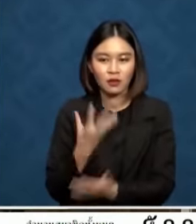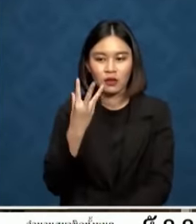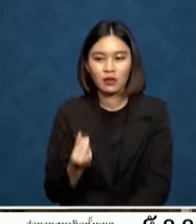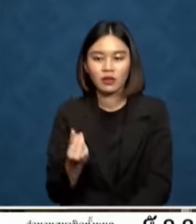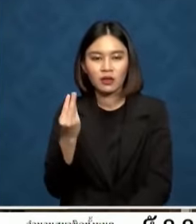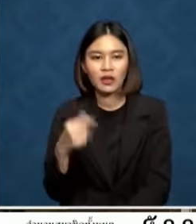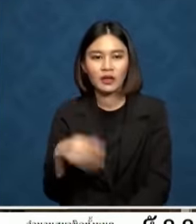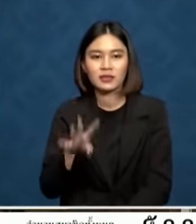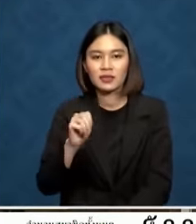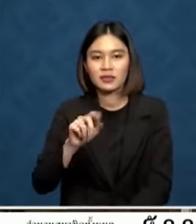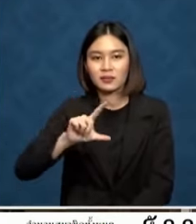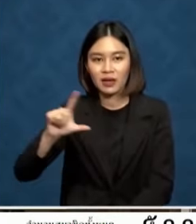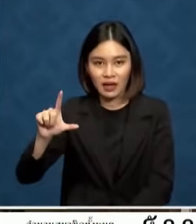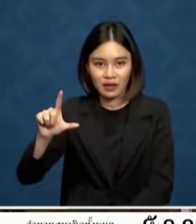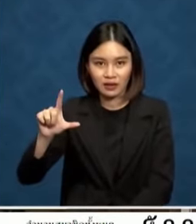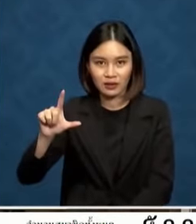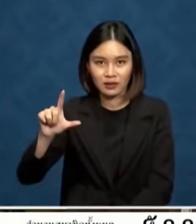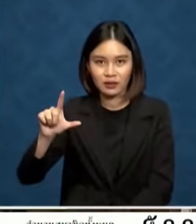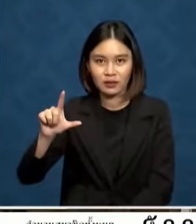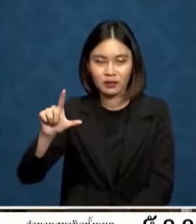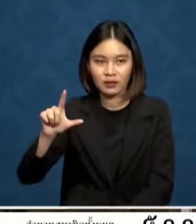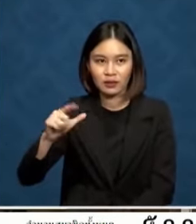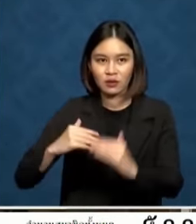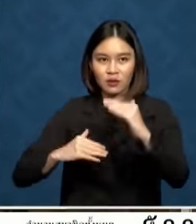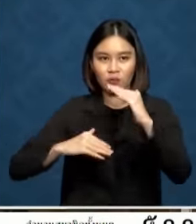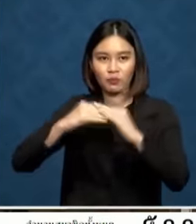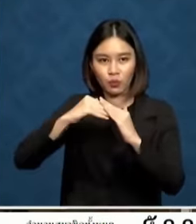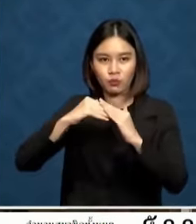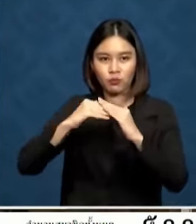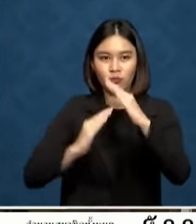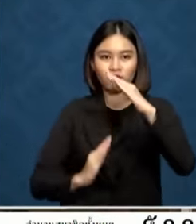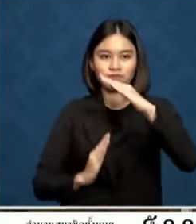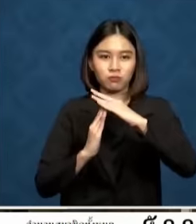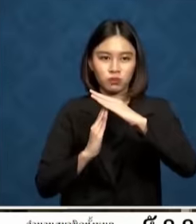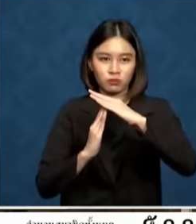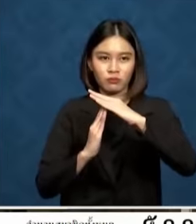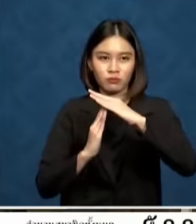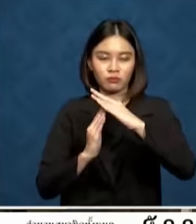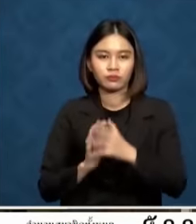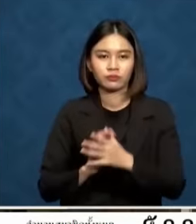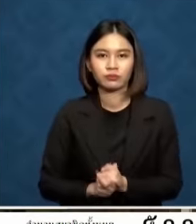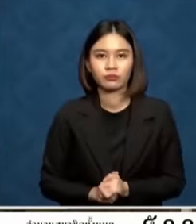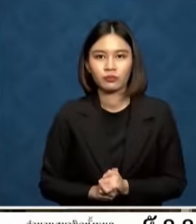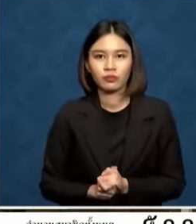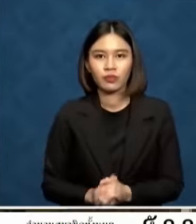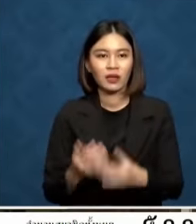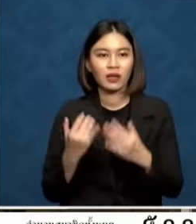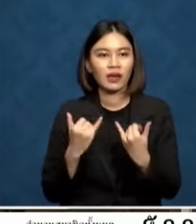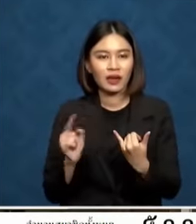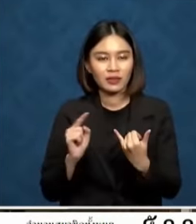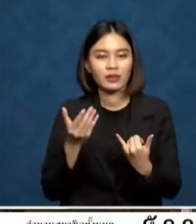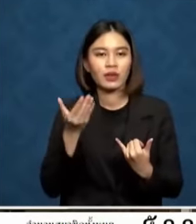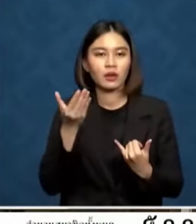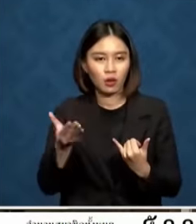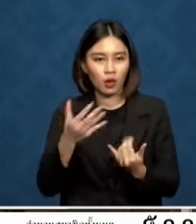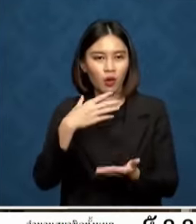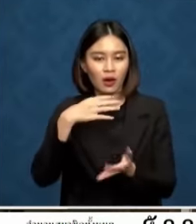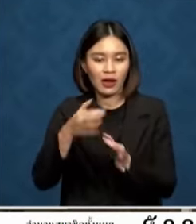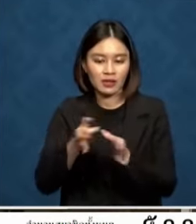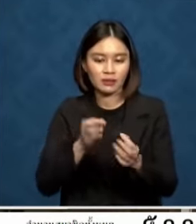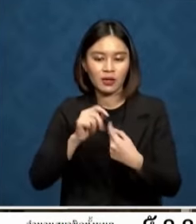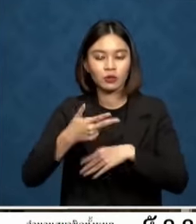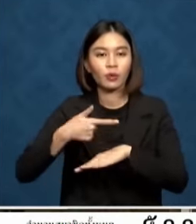40ล้านบาทเท่านั้นนะครับชนเพดานหัวแบะนี่คือสิ่งที่ต้องขออนุญาตกราบเรียนกับ